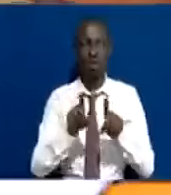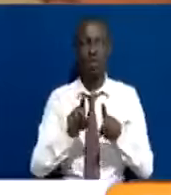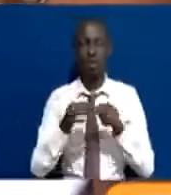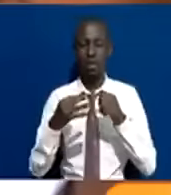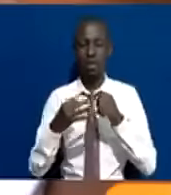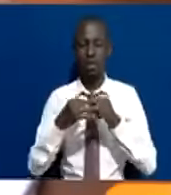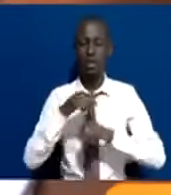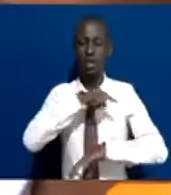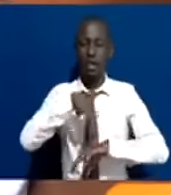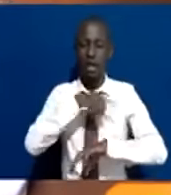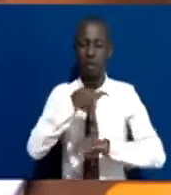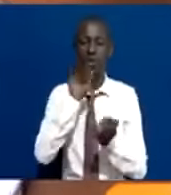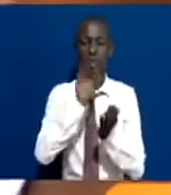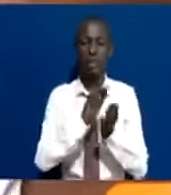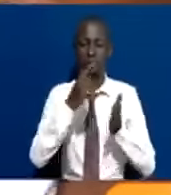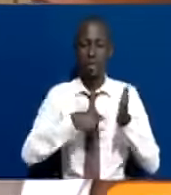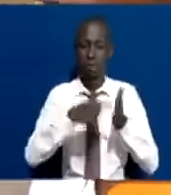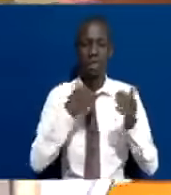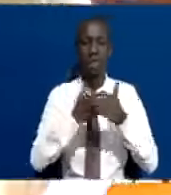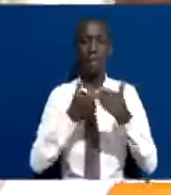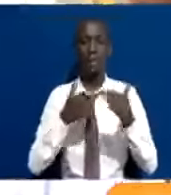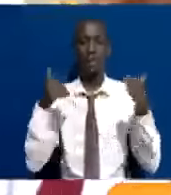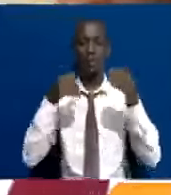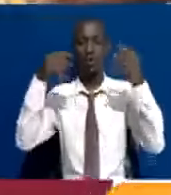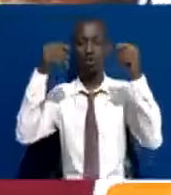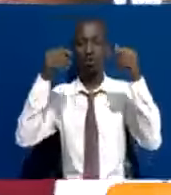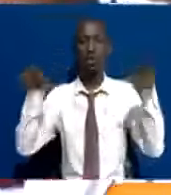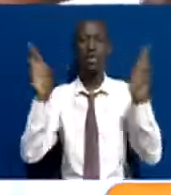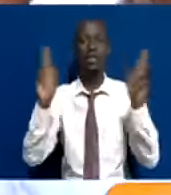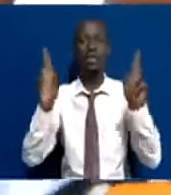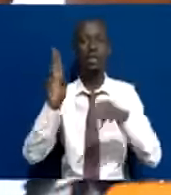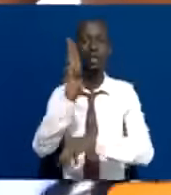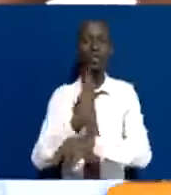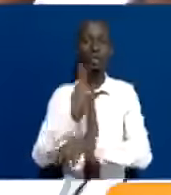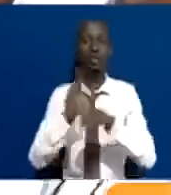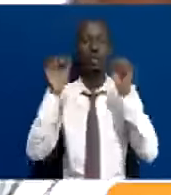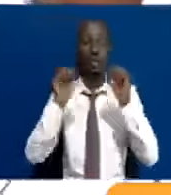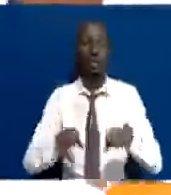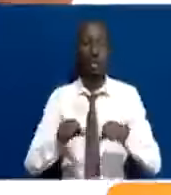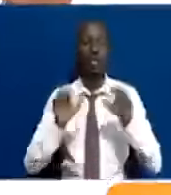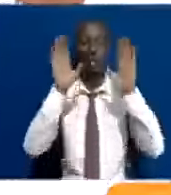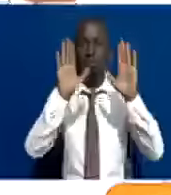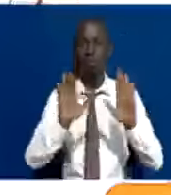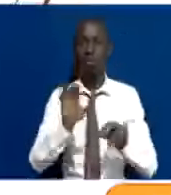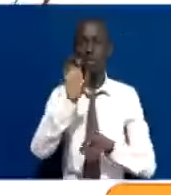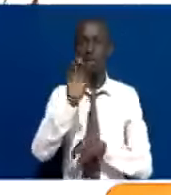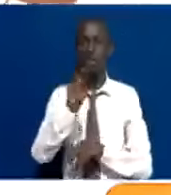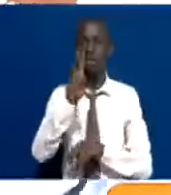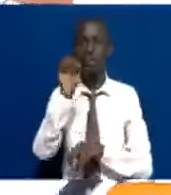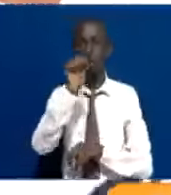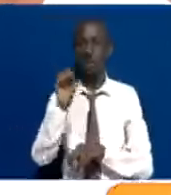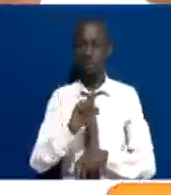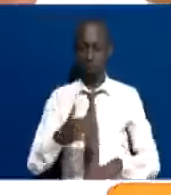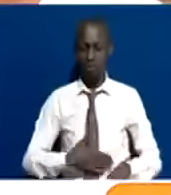8 kabla ya unga kuwa tayari kutumika. Umuhimu wa vimengenya ni kufanya tumbo la mwanadamu